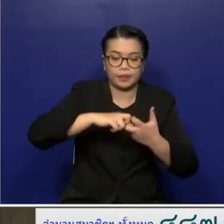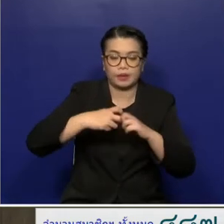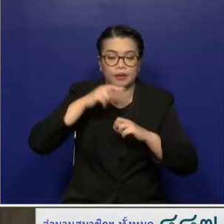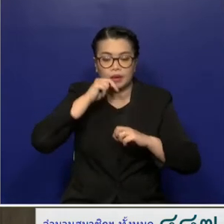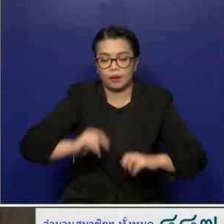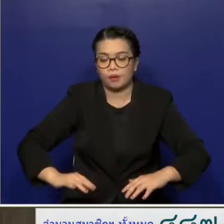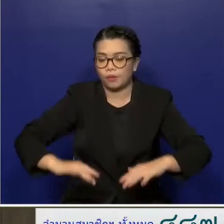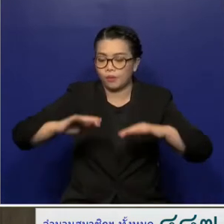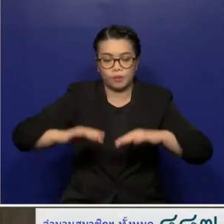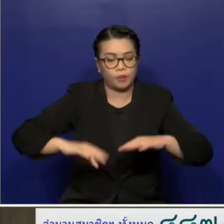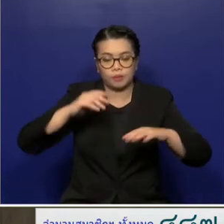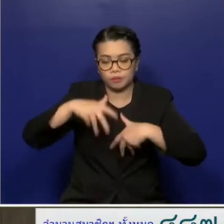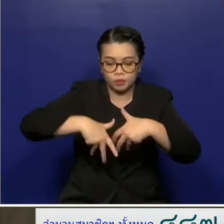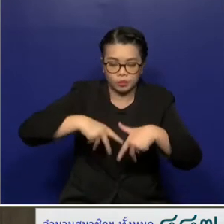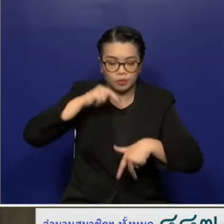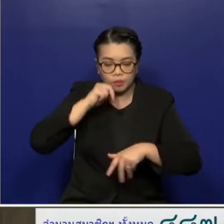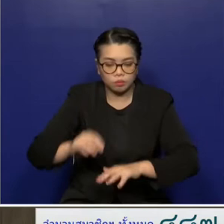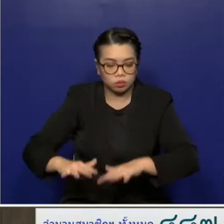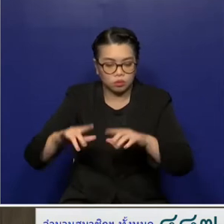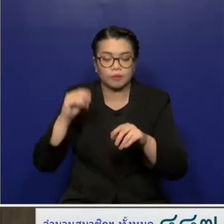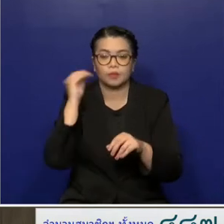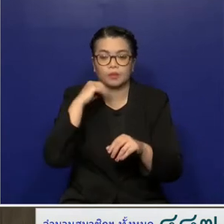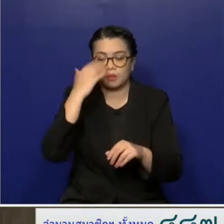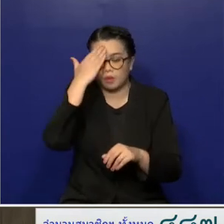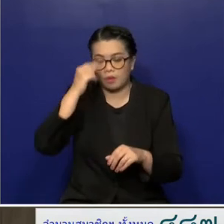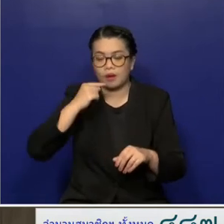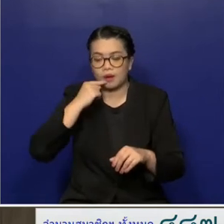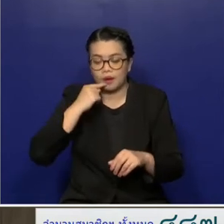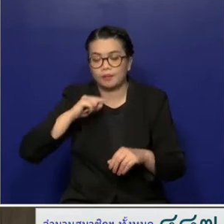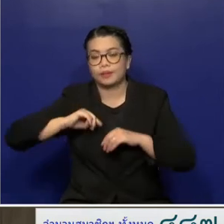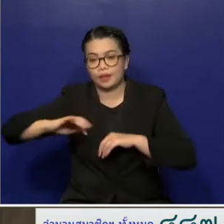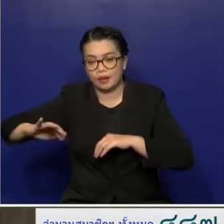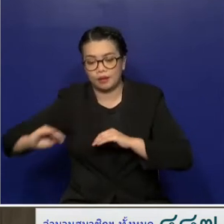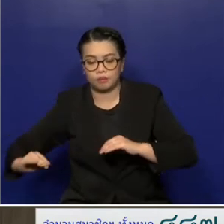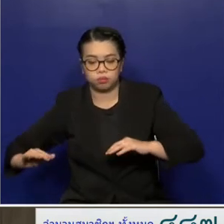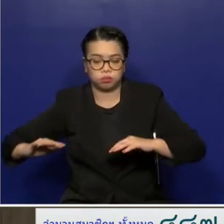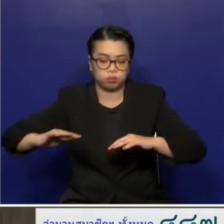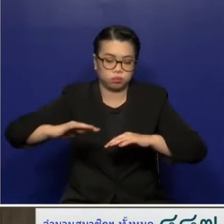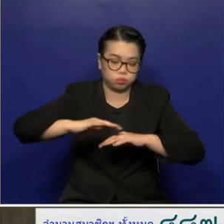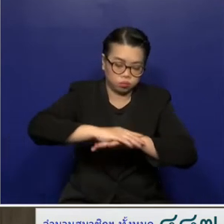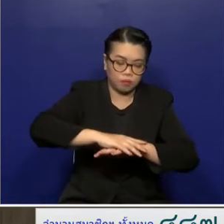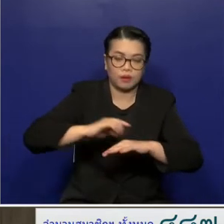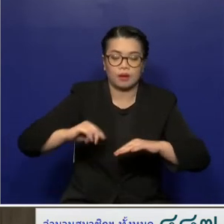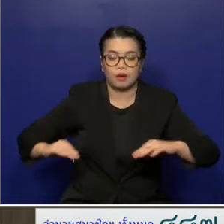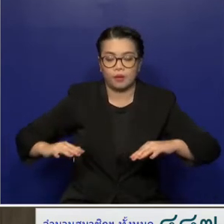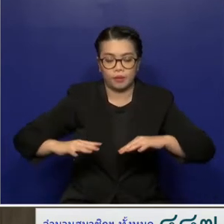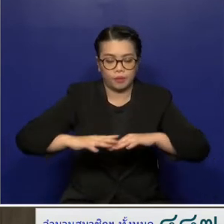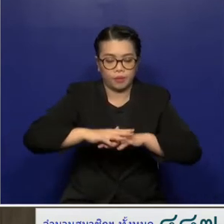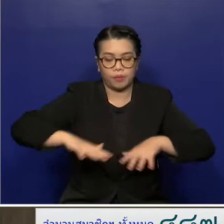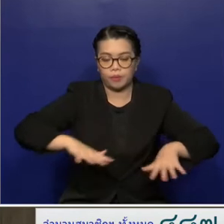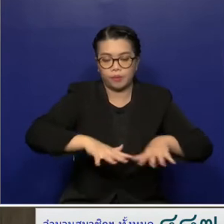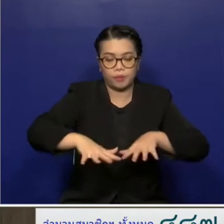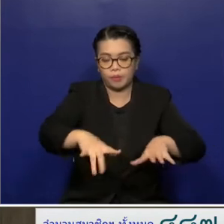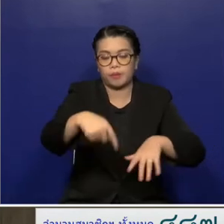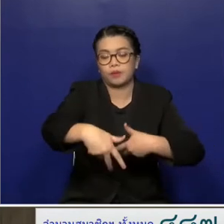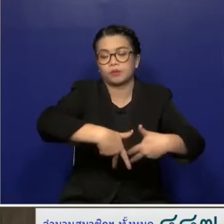ำทวมทนนท่มชุมชนเนองจากเกิดน้ทะเลหนุน Giord ChamESE orcitasท